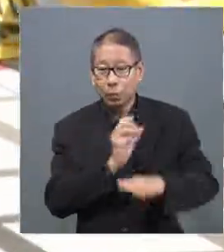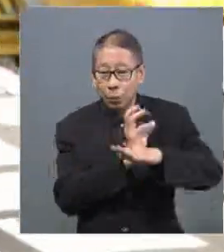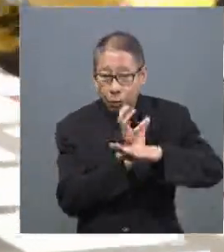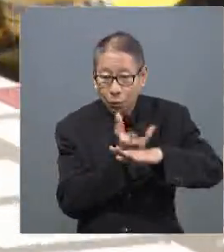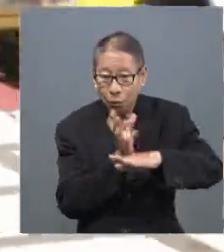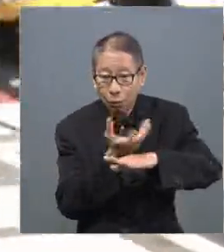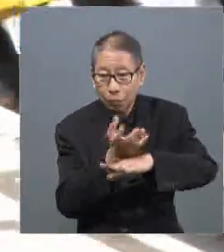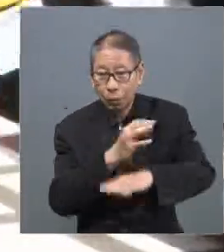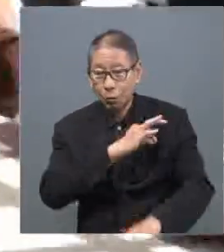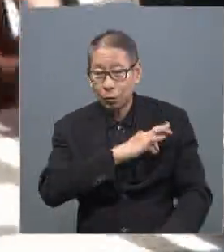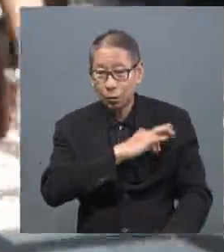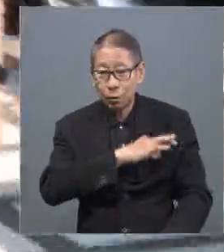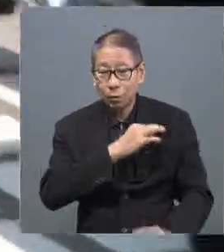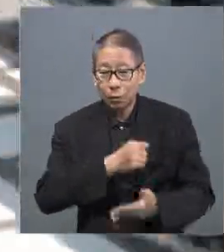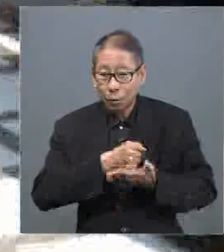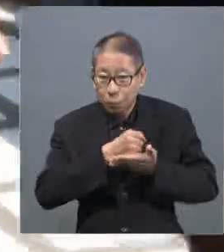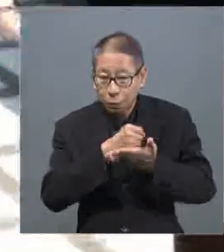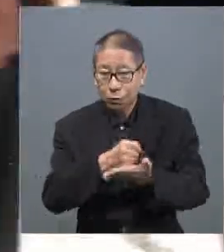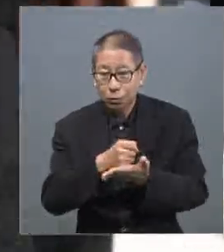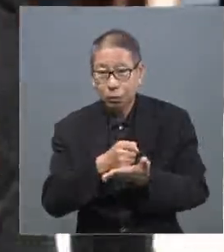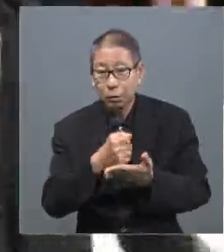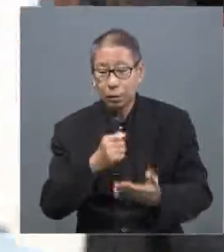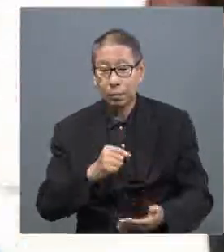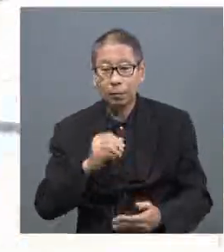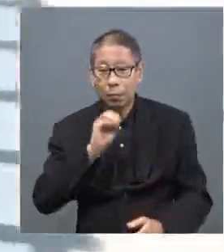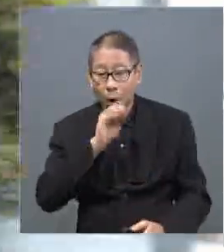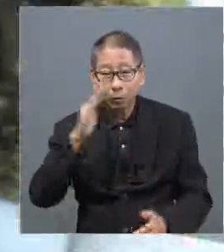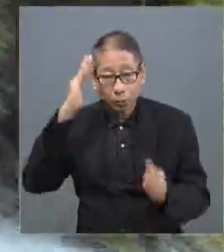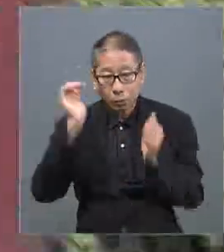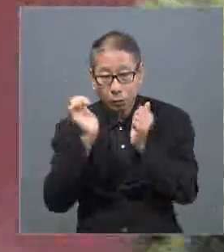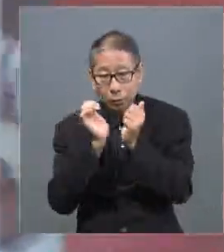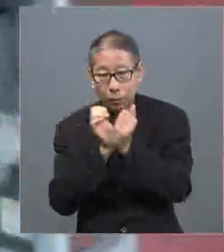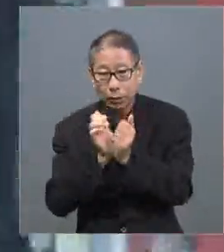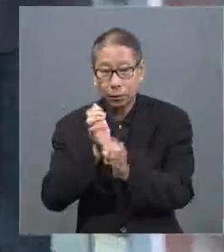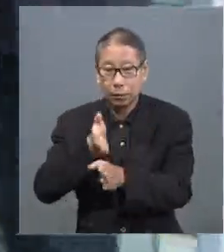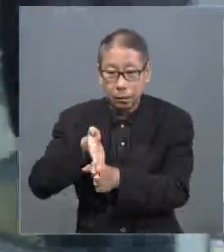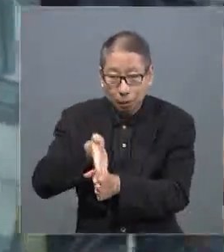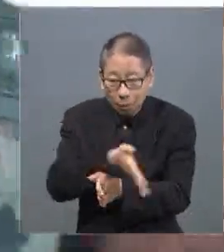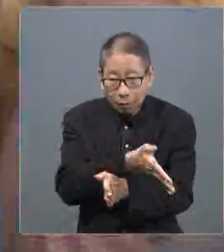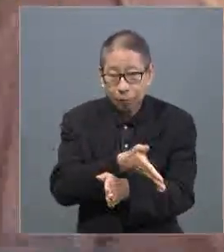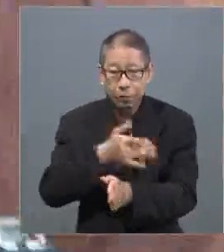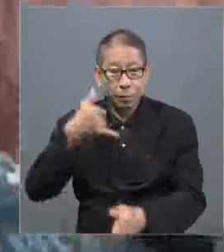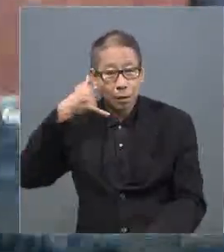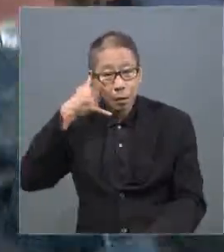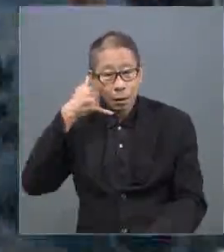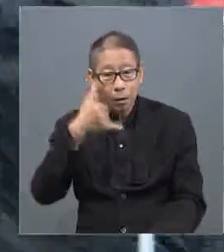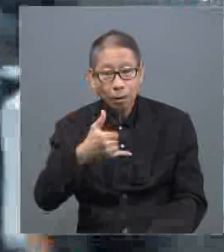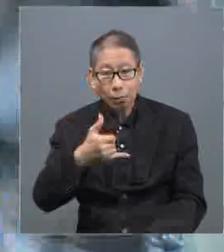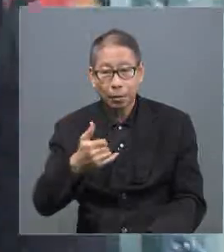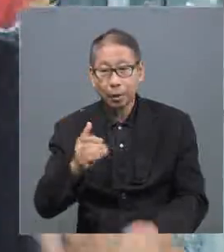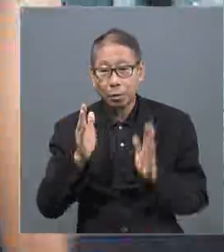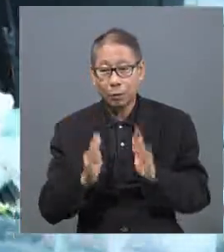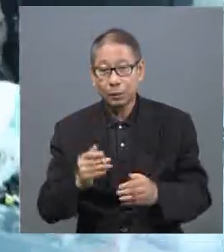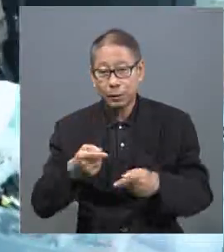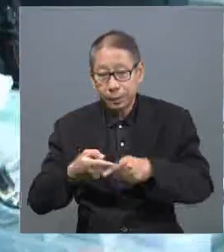ร้ายเนี่ยนะคะก็เข้าให้ปากคำกับพนักงานสอบสวนแล้วก็บอกว่าก่อนเกิดเหตุได้รับแจ้งว่ามีผู้บาดเจ็บกระจกบาดข้อ